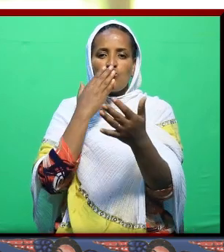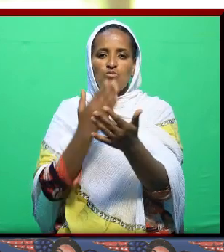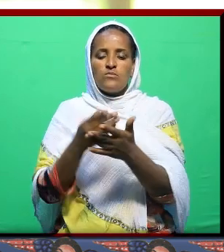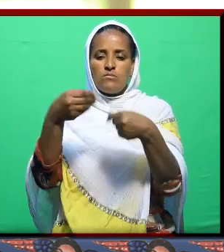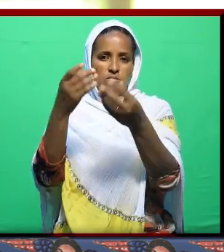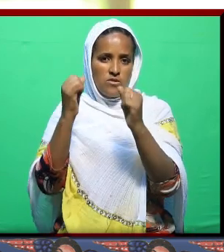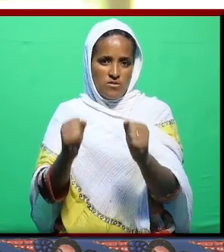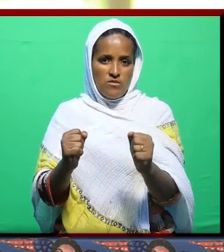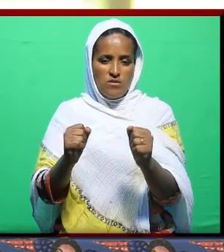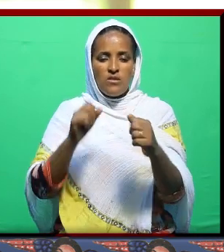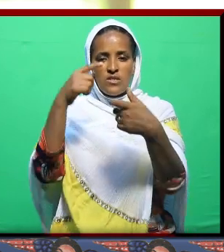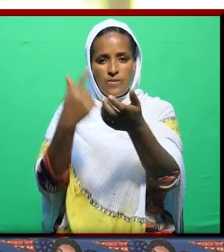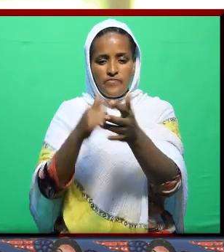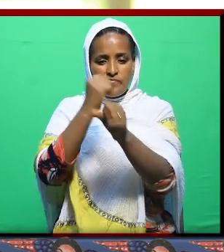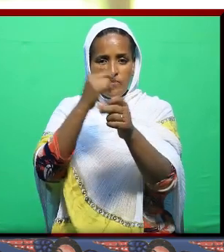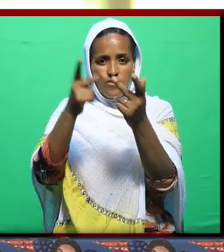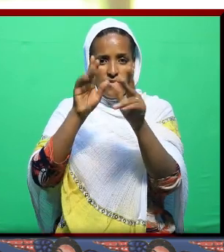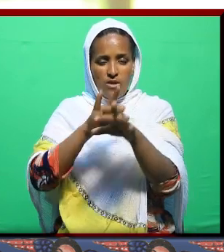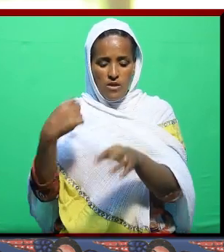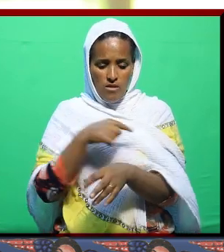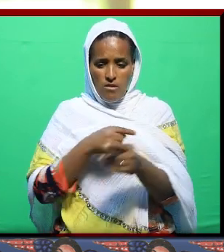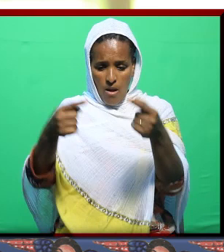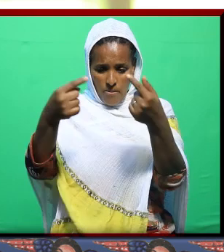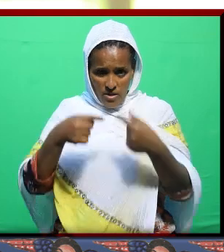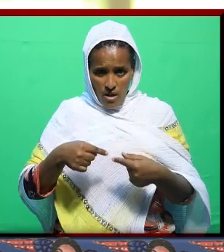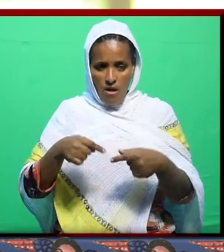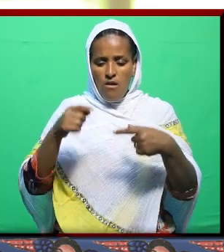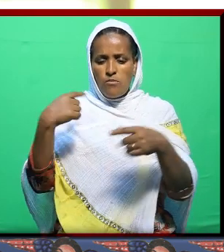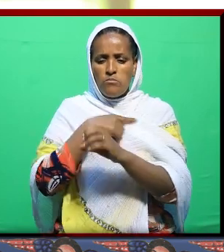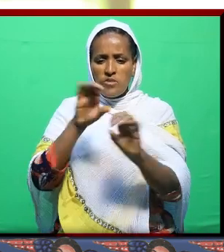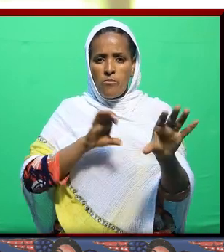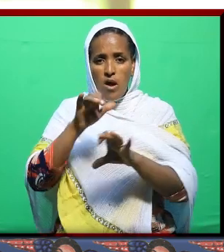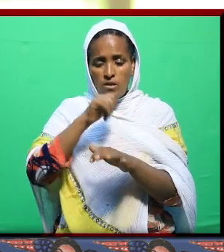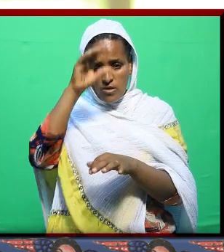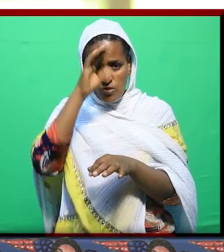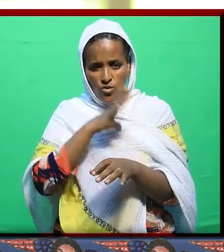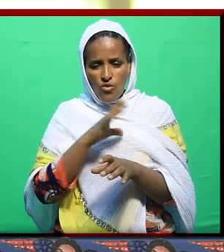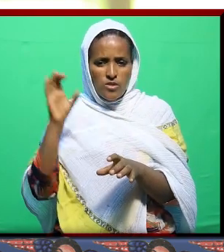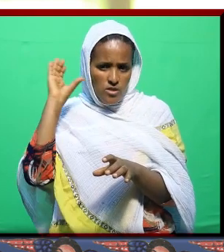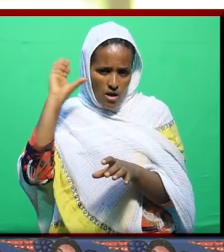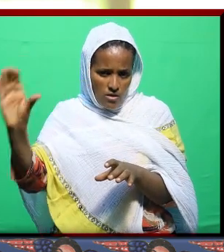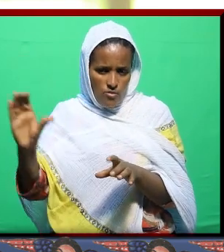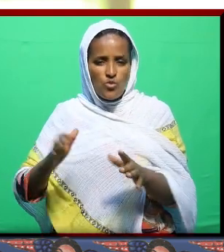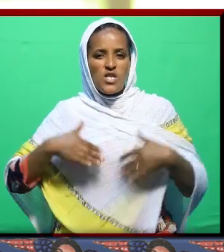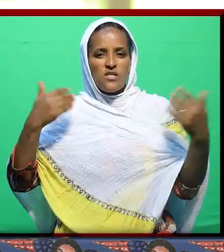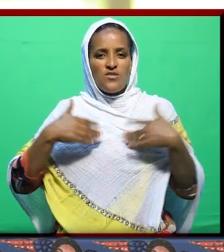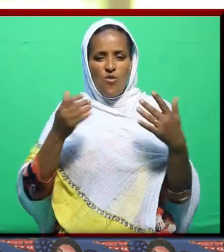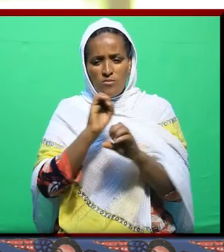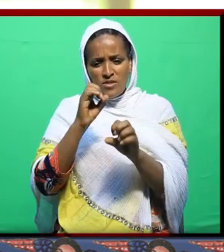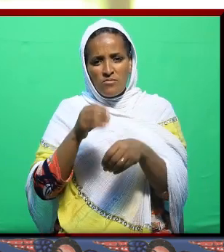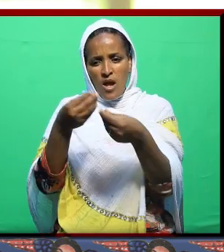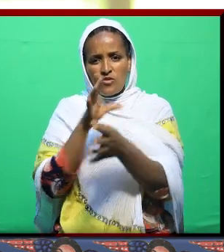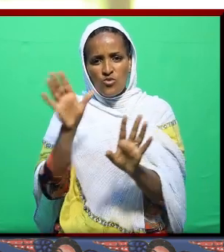ጥሩ ውሳኔ እንድንሰጥ ያደርገናል። ምክንያቱም በስራ ቦታ ላይ ሰዎች እኛ ጋር የሚመጡት ምንም ባናደርግለት ለማንም ሰው ስናደምጠው ደስ ይለዋል።